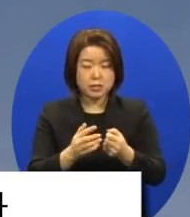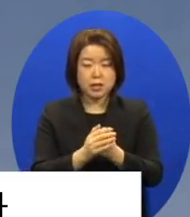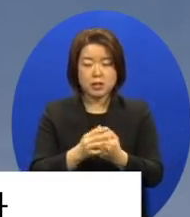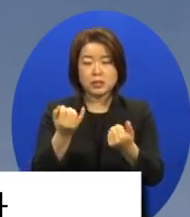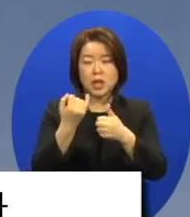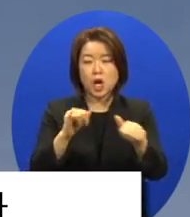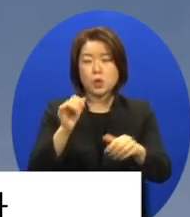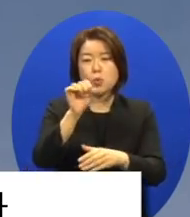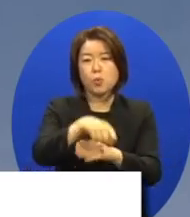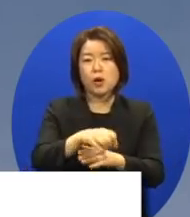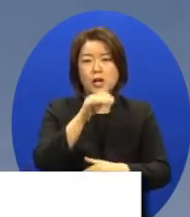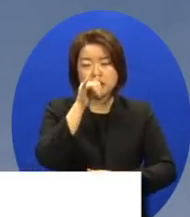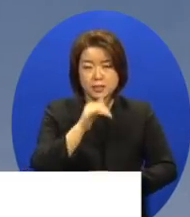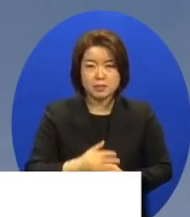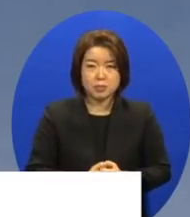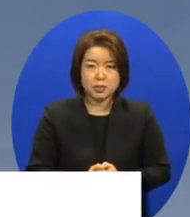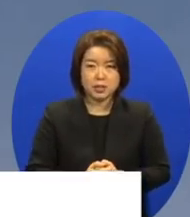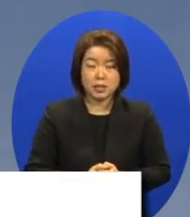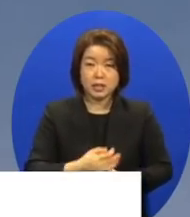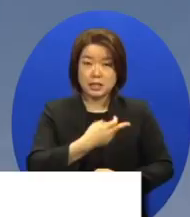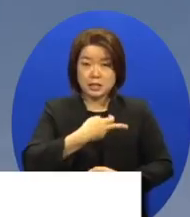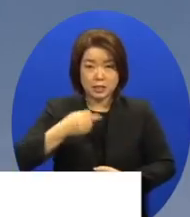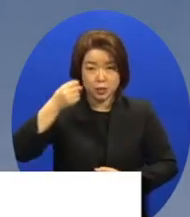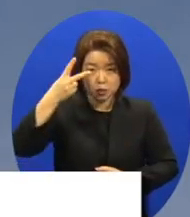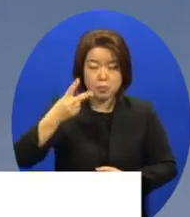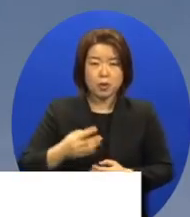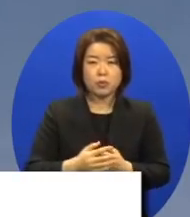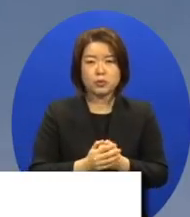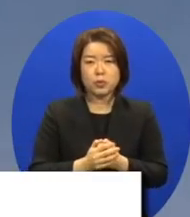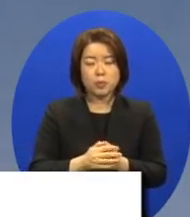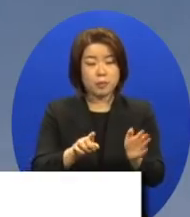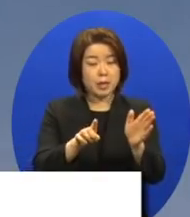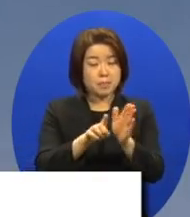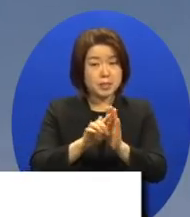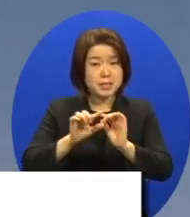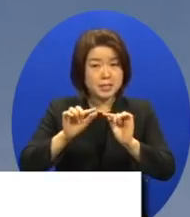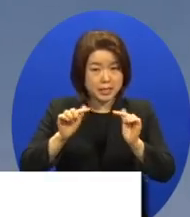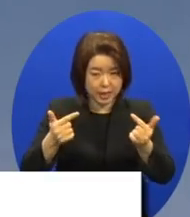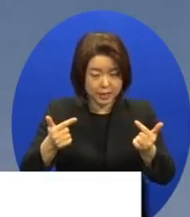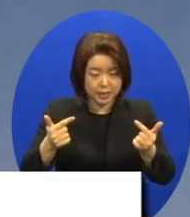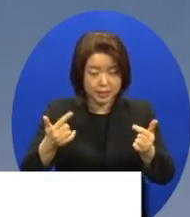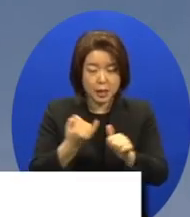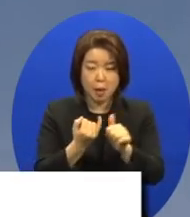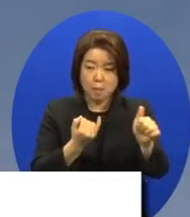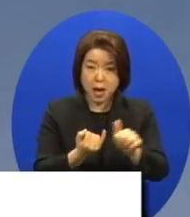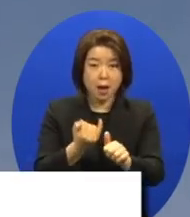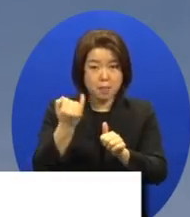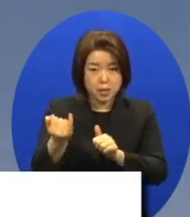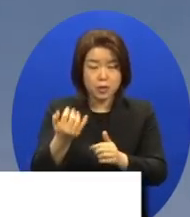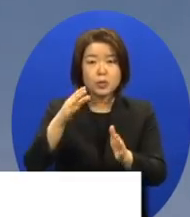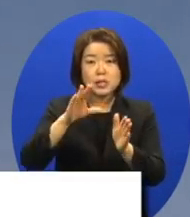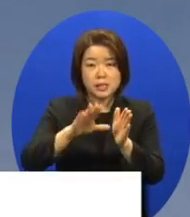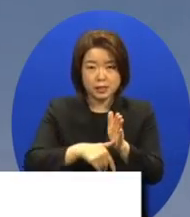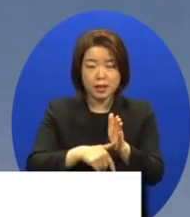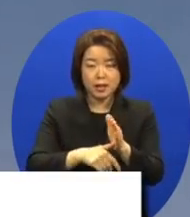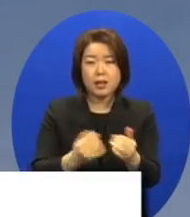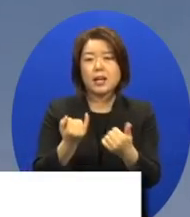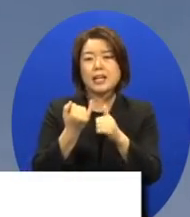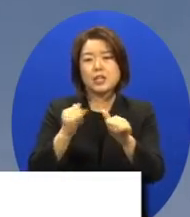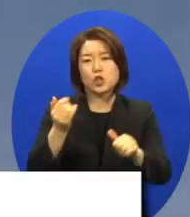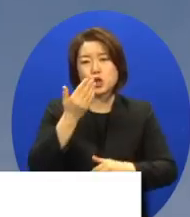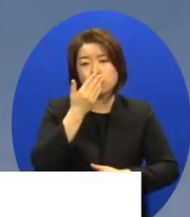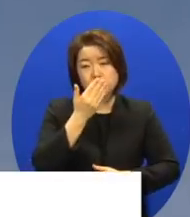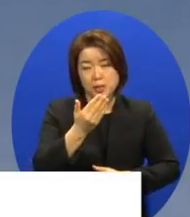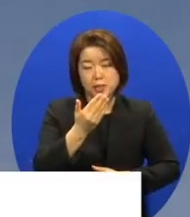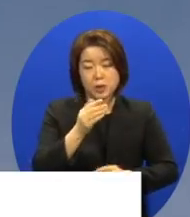허락하셨습니다 사도 바울도 불신자 인 배우자인 경우에 이온 할 수 있다고